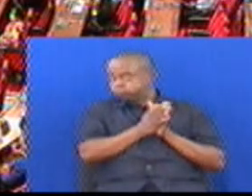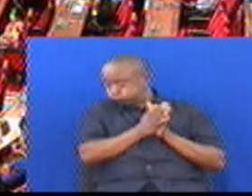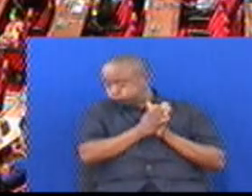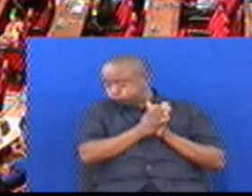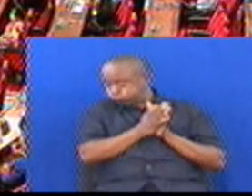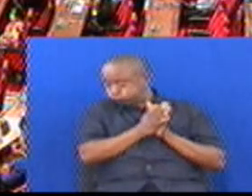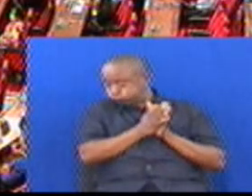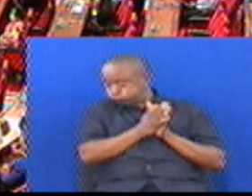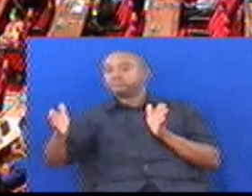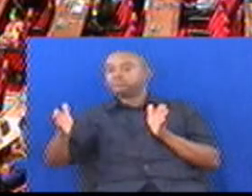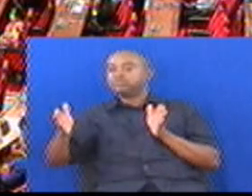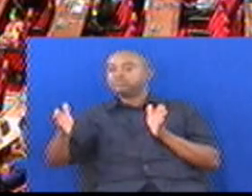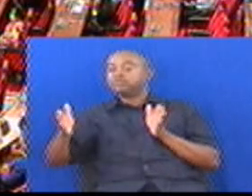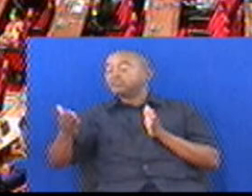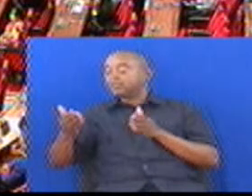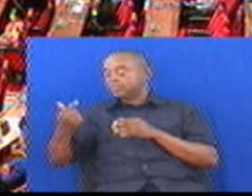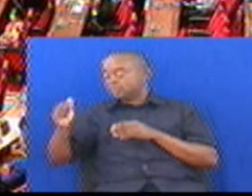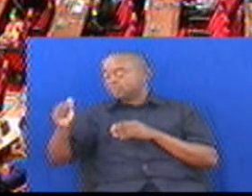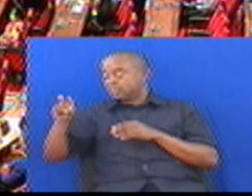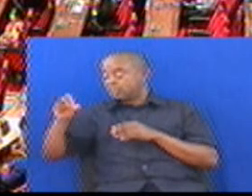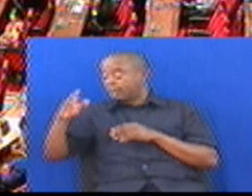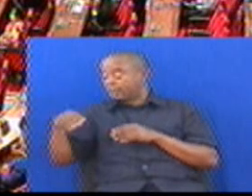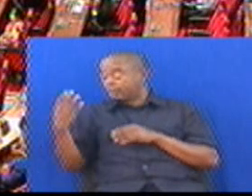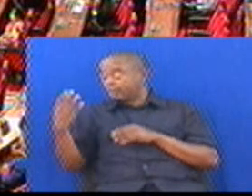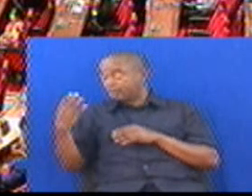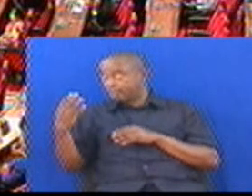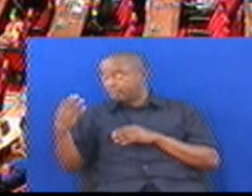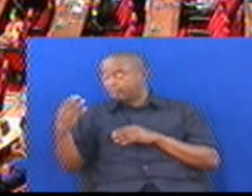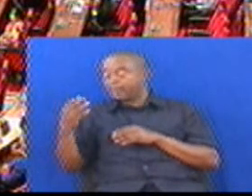387,543 na kufikia tani